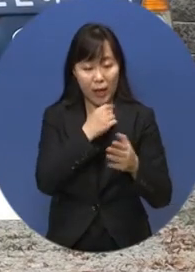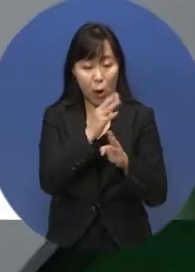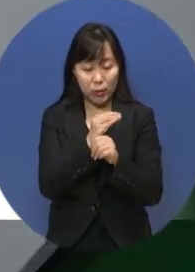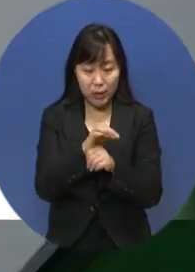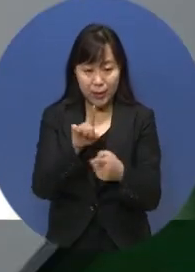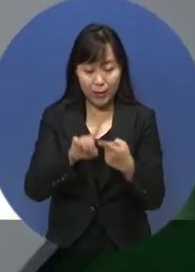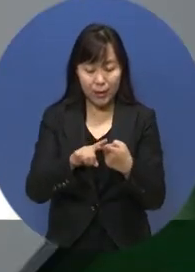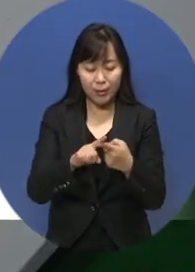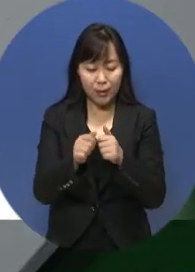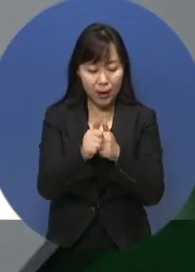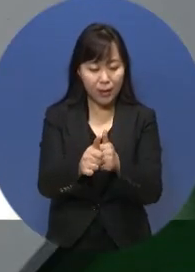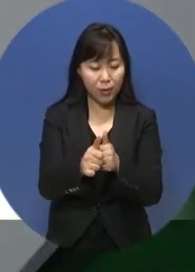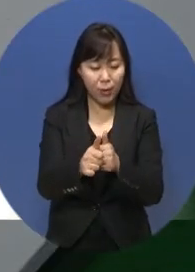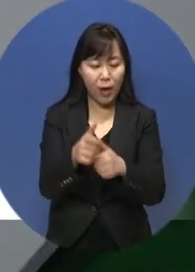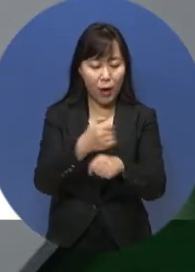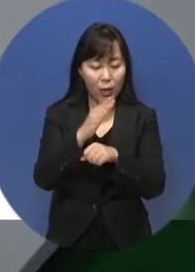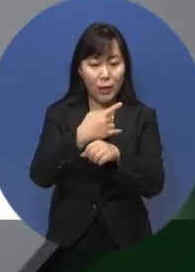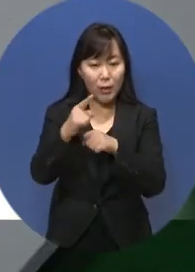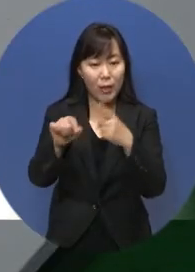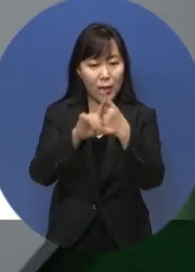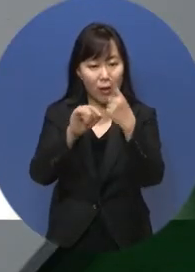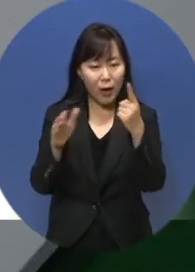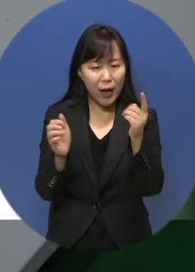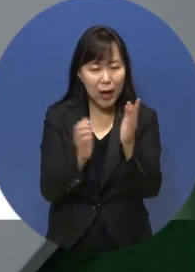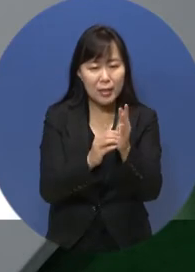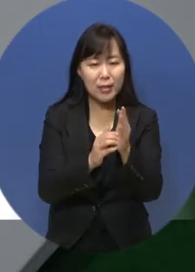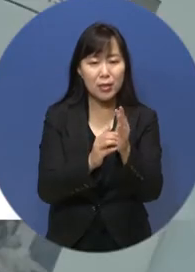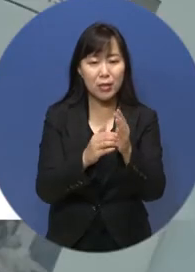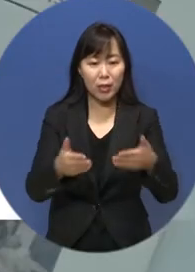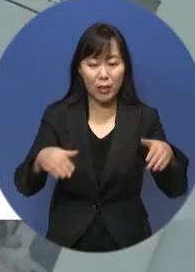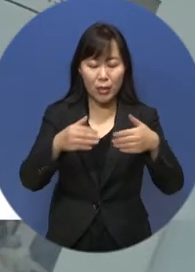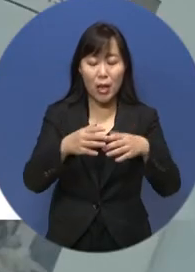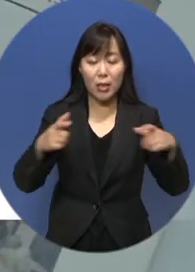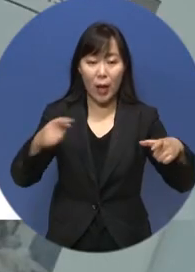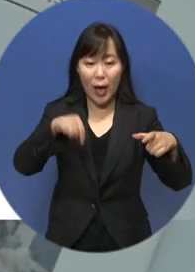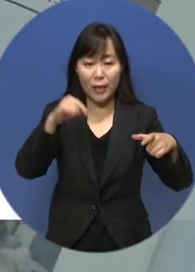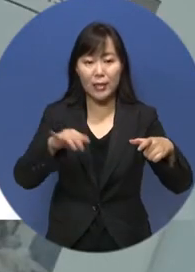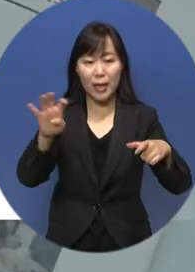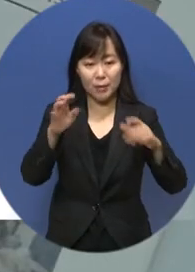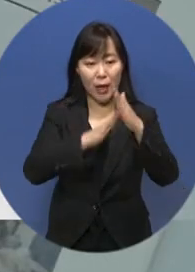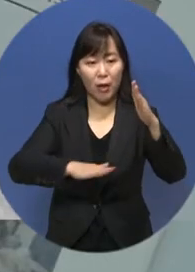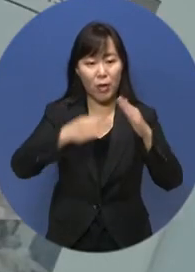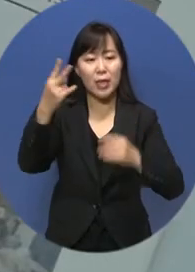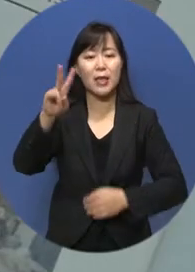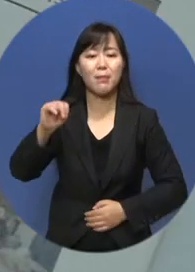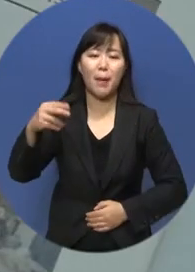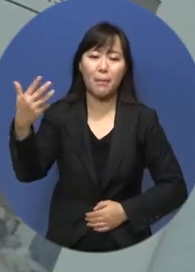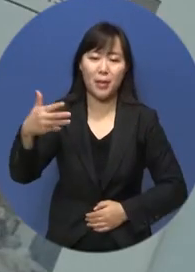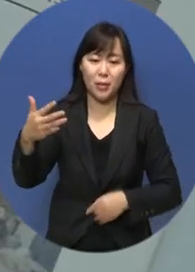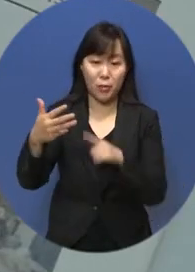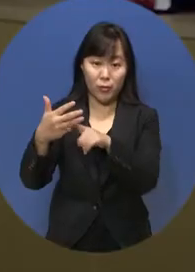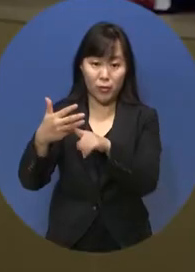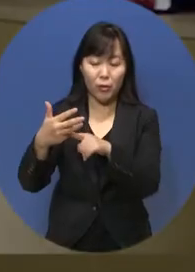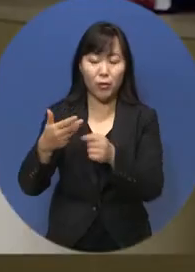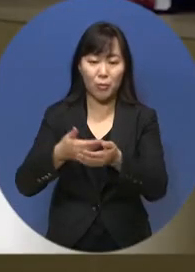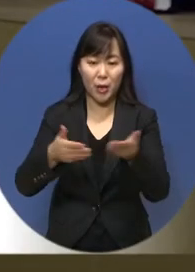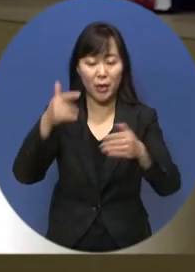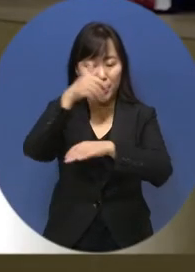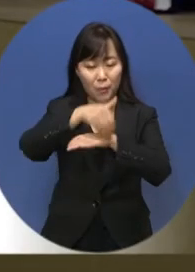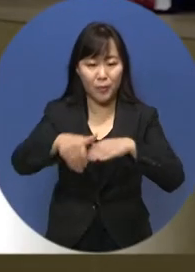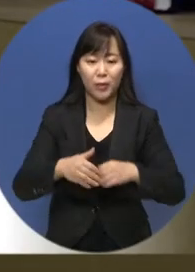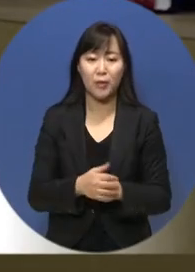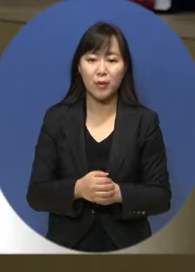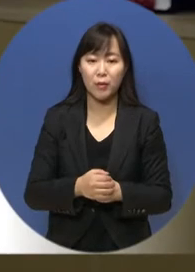진행되며 내년 1월까지 관내 40여 가구에 총 2만 8천여 장을 배부할 계획입니다. 우리